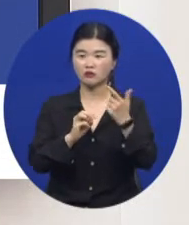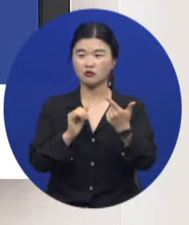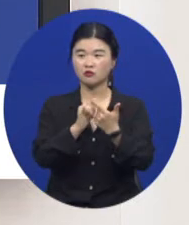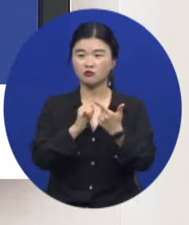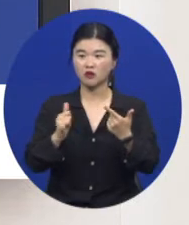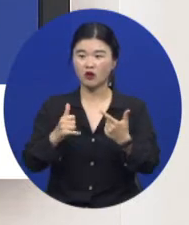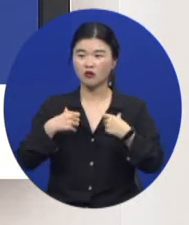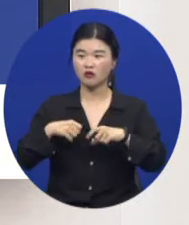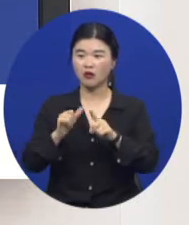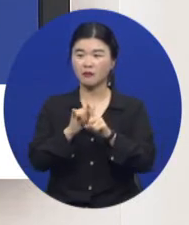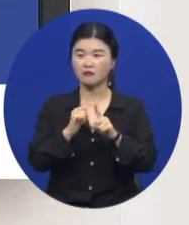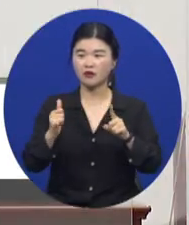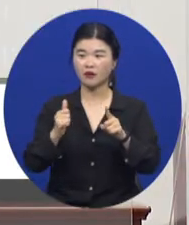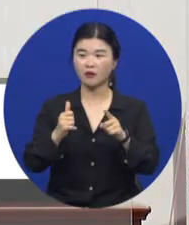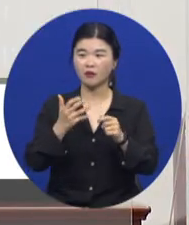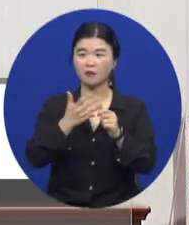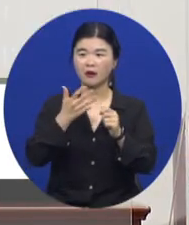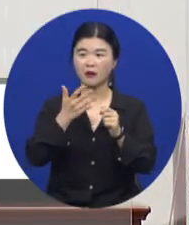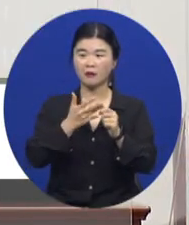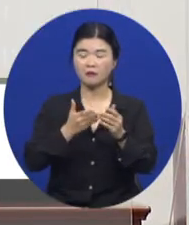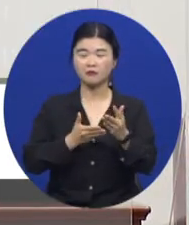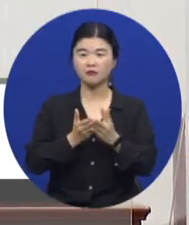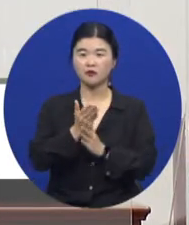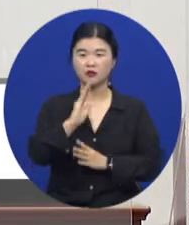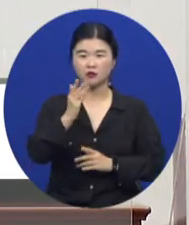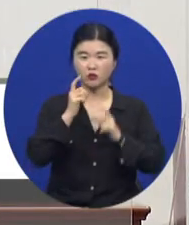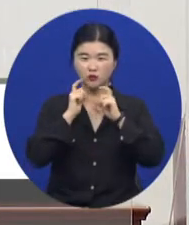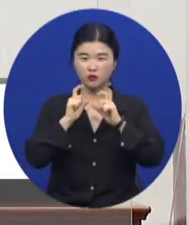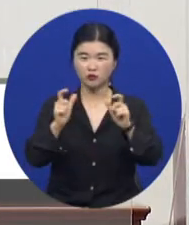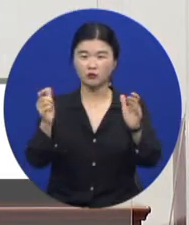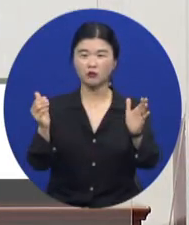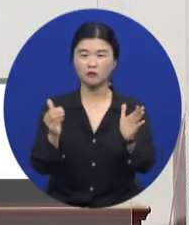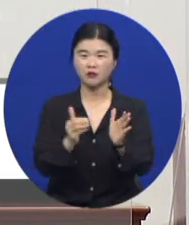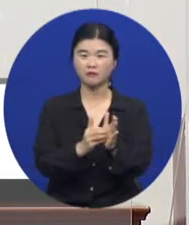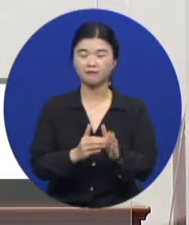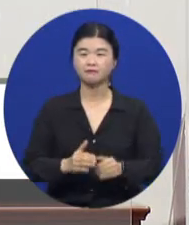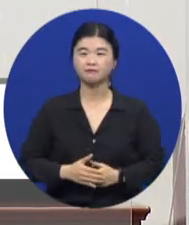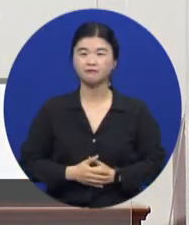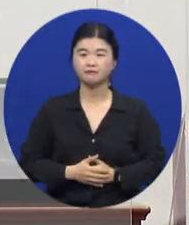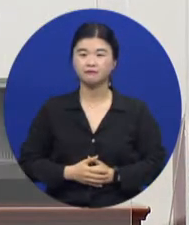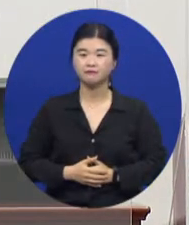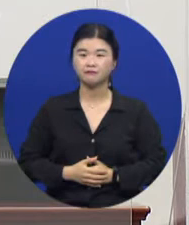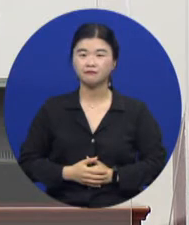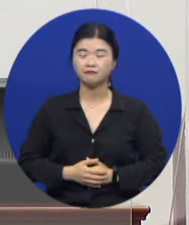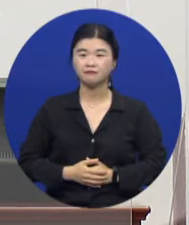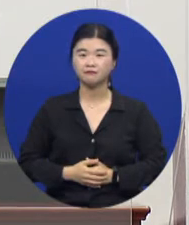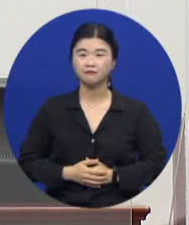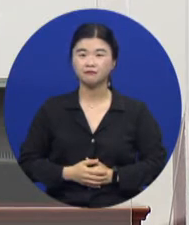36명, 기권 1명으로 이사일정 제8항은 가결됐음을 선포합니다.